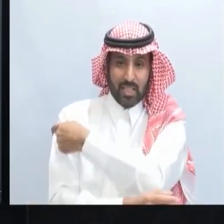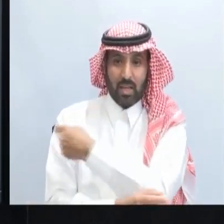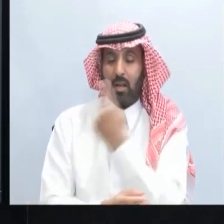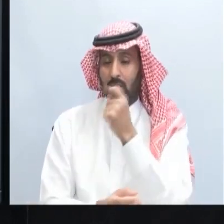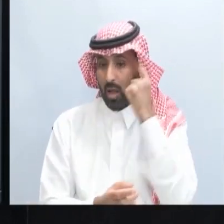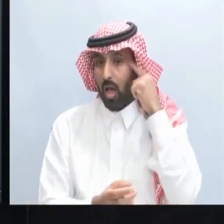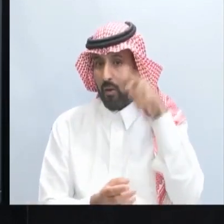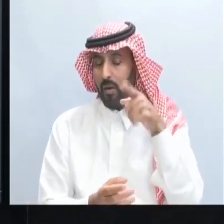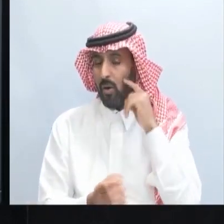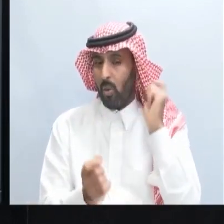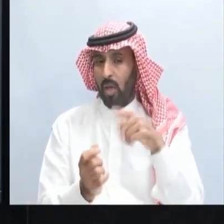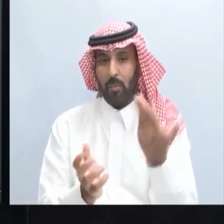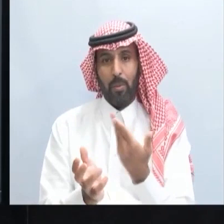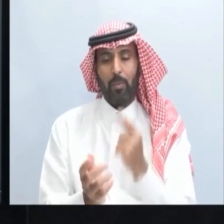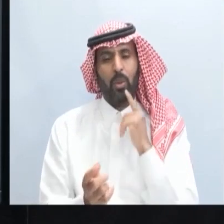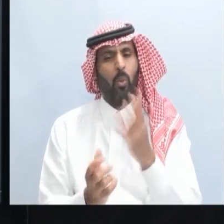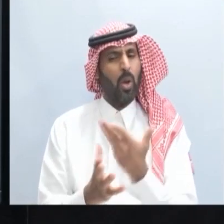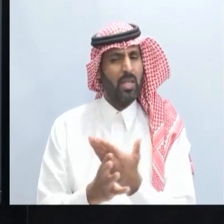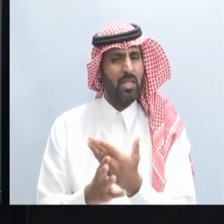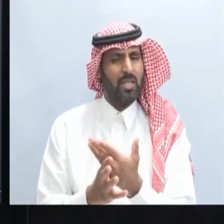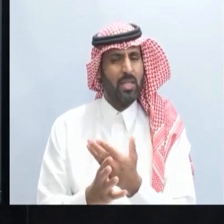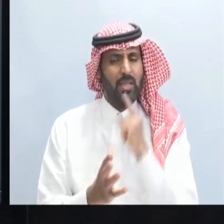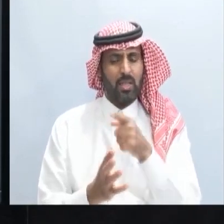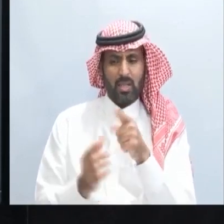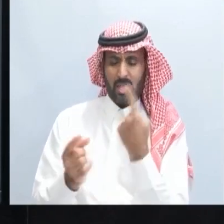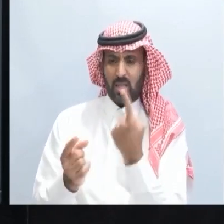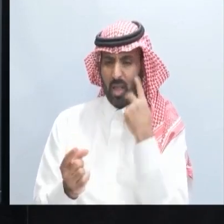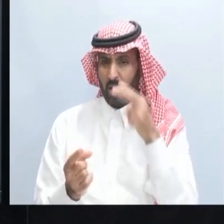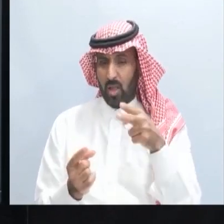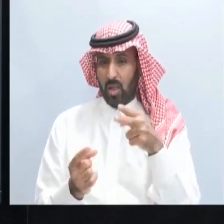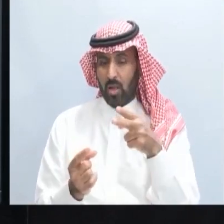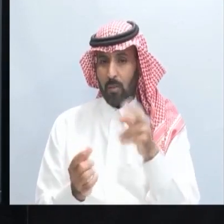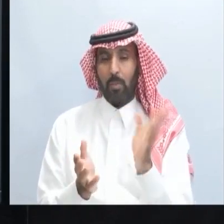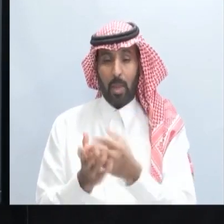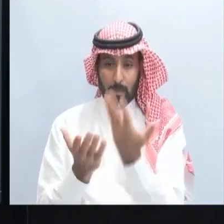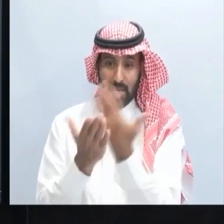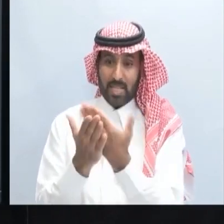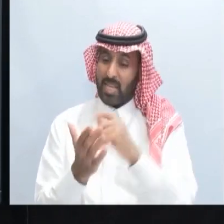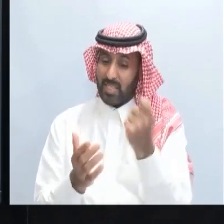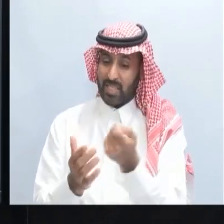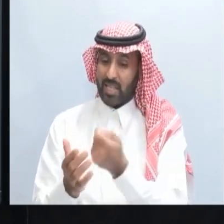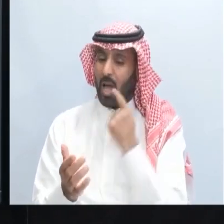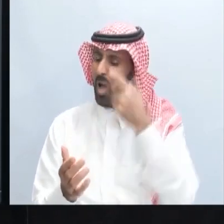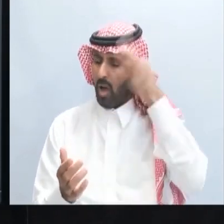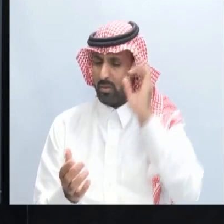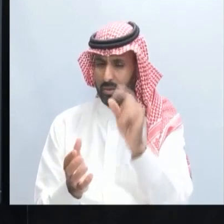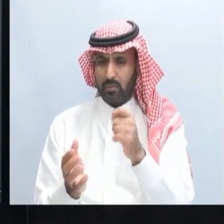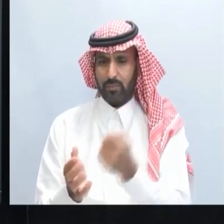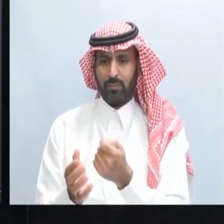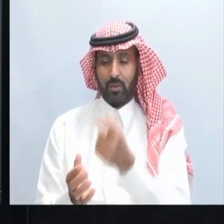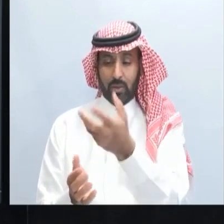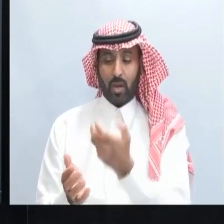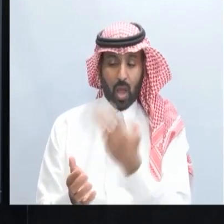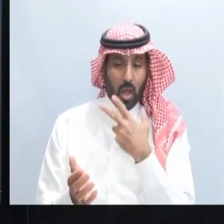تستنتج الهدف منها ماذا لو كان لدينا هذا افرض ان بيدك قلم خذ قلم رصاص امامك